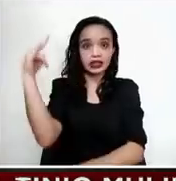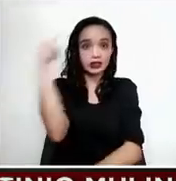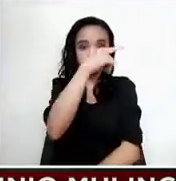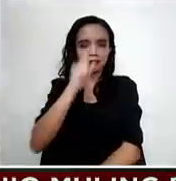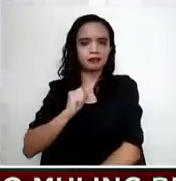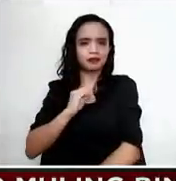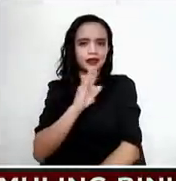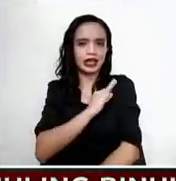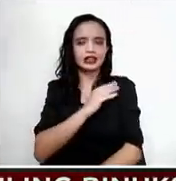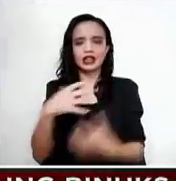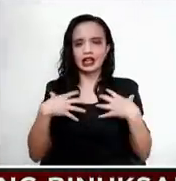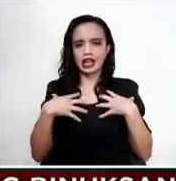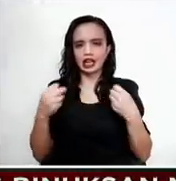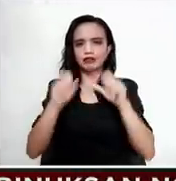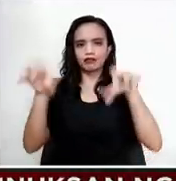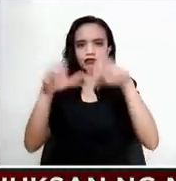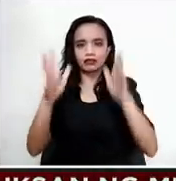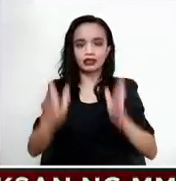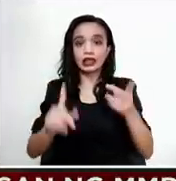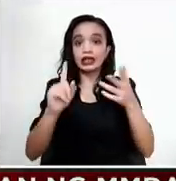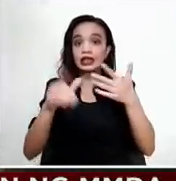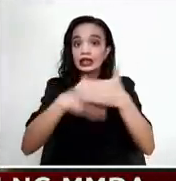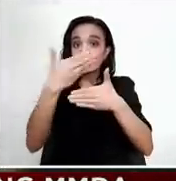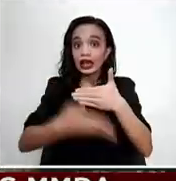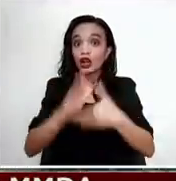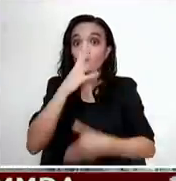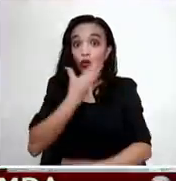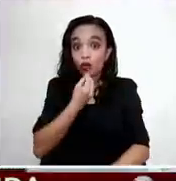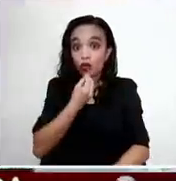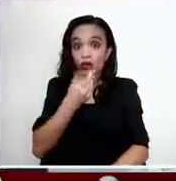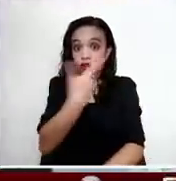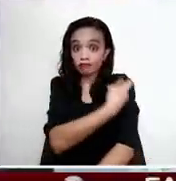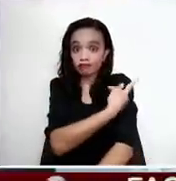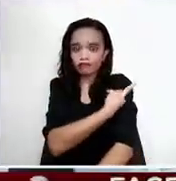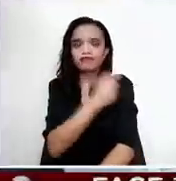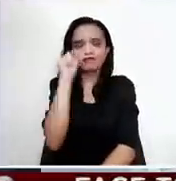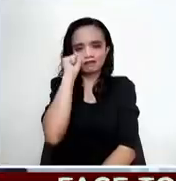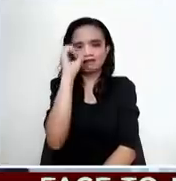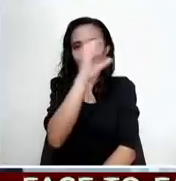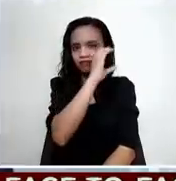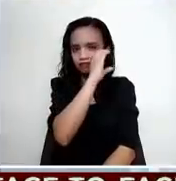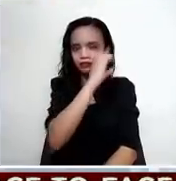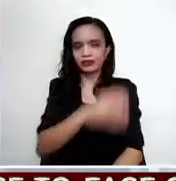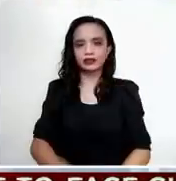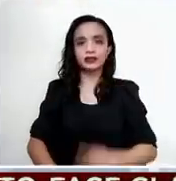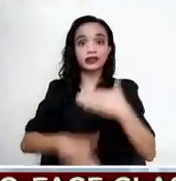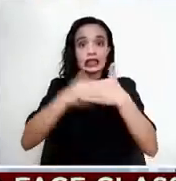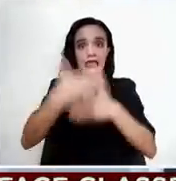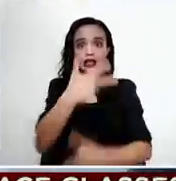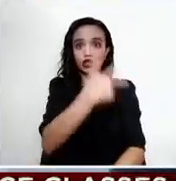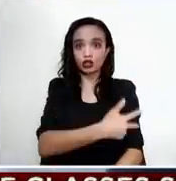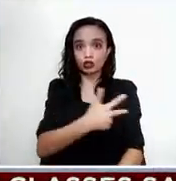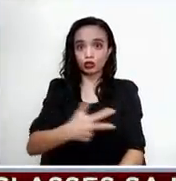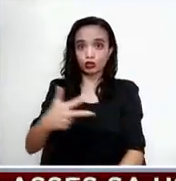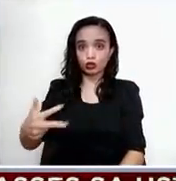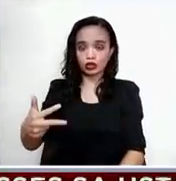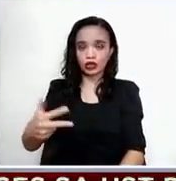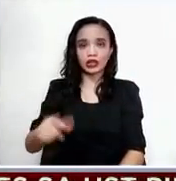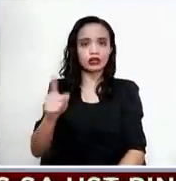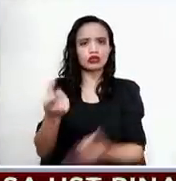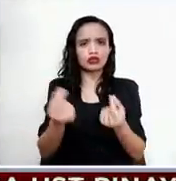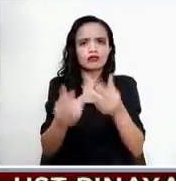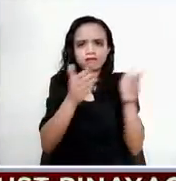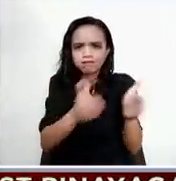workers. Susunod na babakunahan ang mga seniors. Sa Indonesia, naghahanda na para sa mass